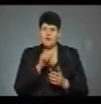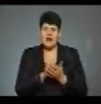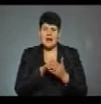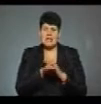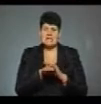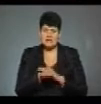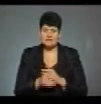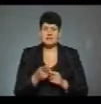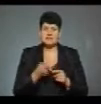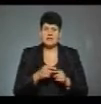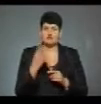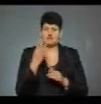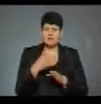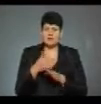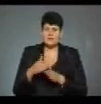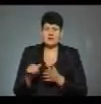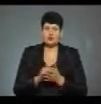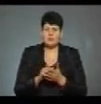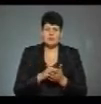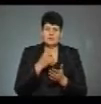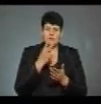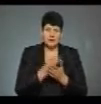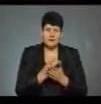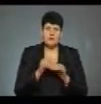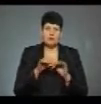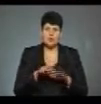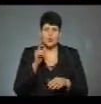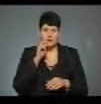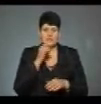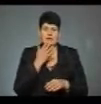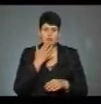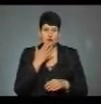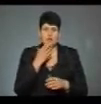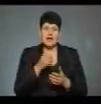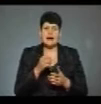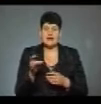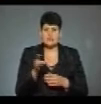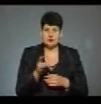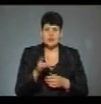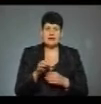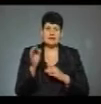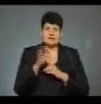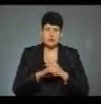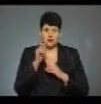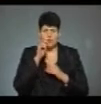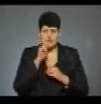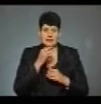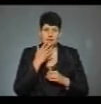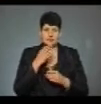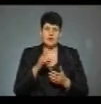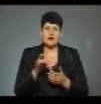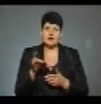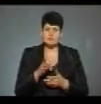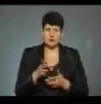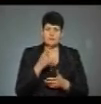з 4 розділів. Це документи, які висвітлюють події Української Народної Республіки та Західноукраїнської Народної Республіки.